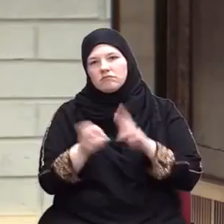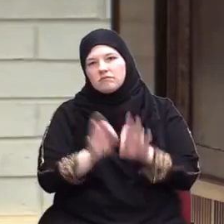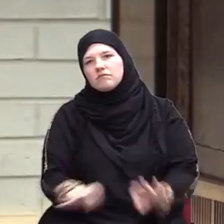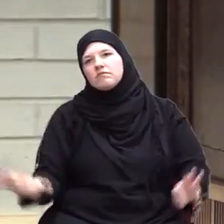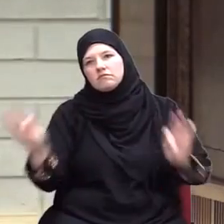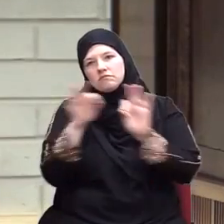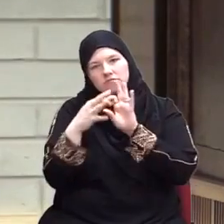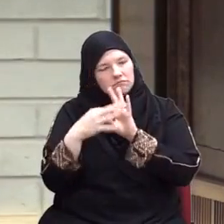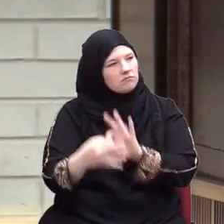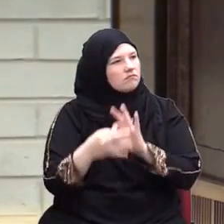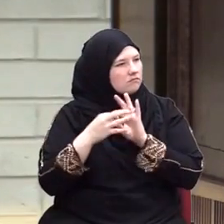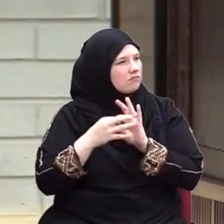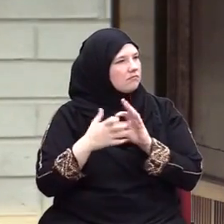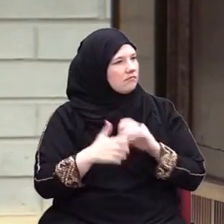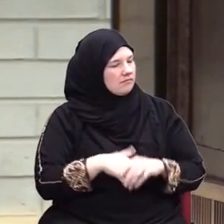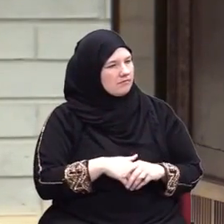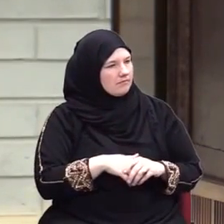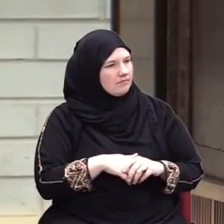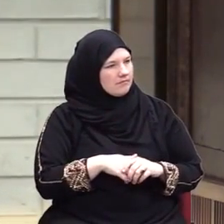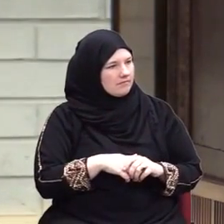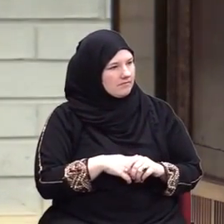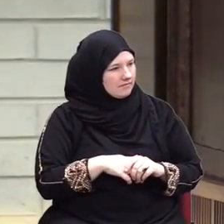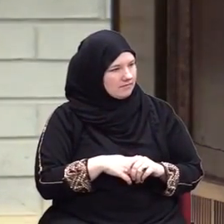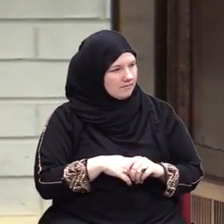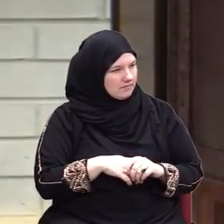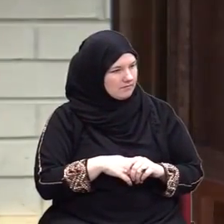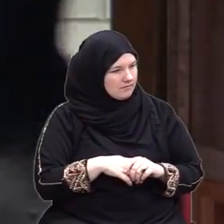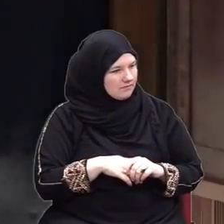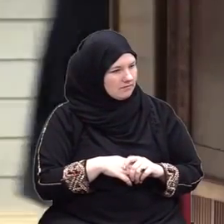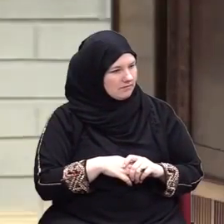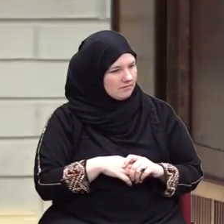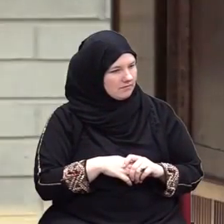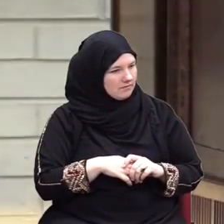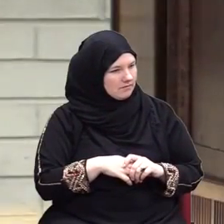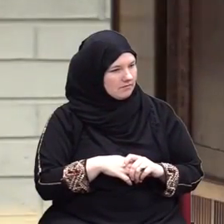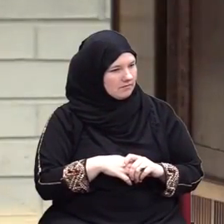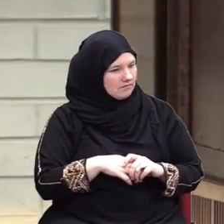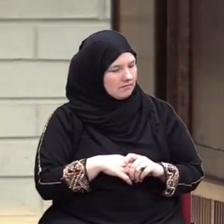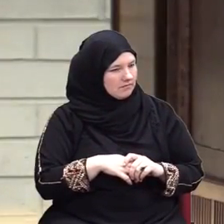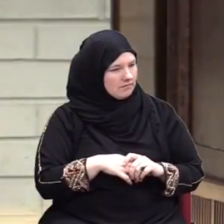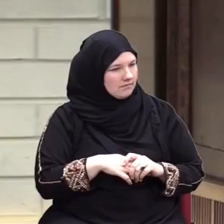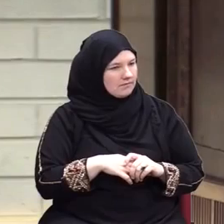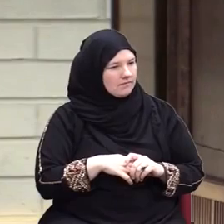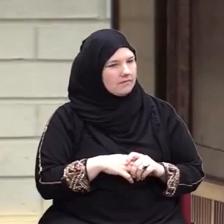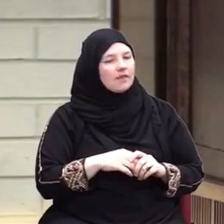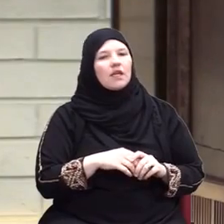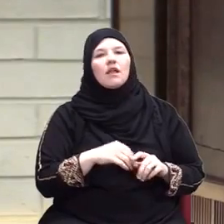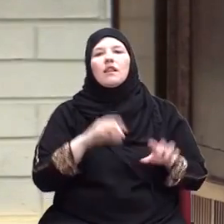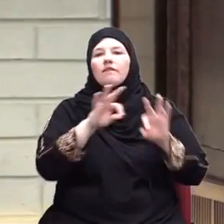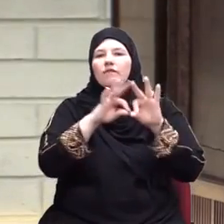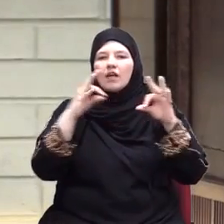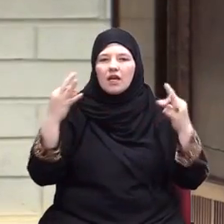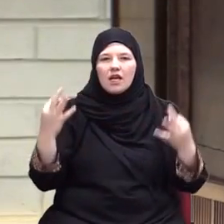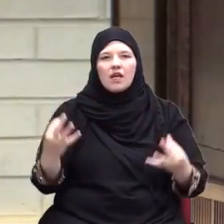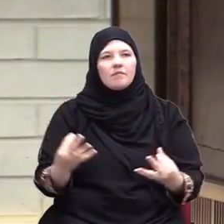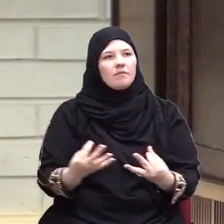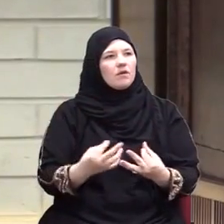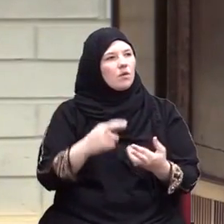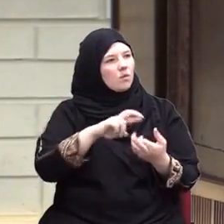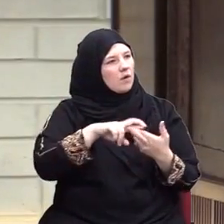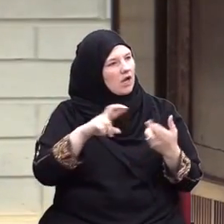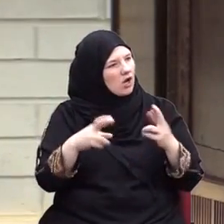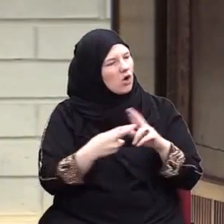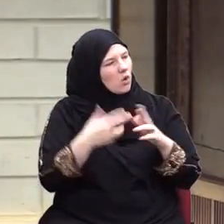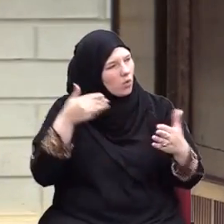وَأُولُو الْأَرْحَامِ بَعْضُهُمْ أَوْلَى بِبَعْضٍ فِي كِتَابِ اللَّهِ The kin are closer